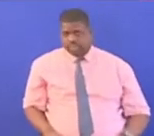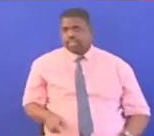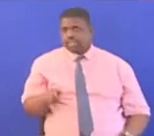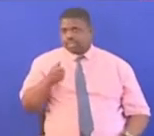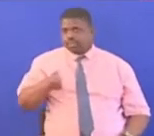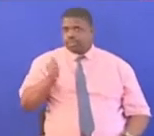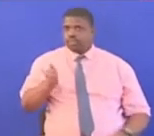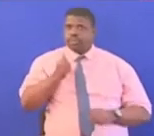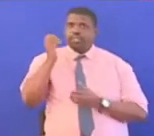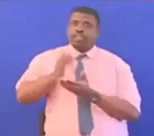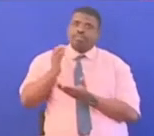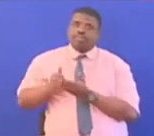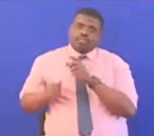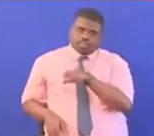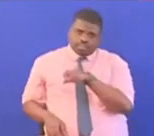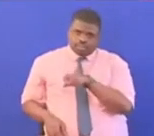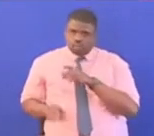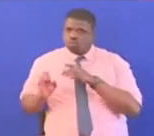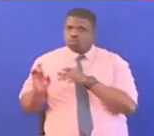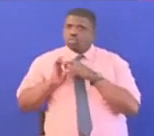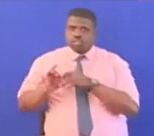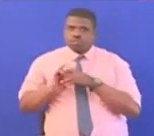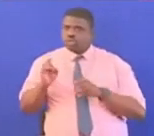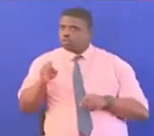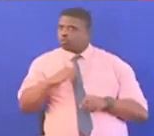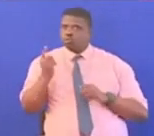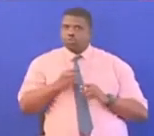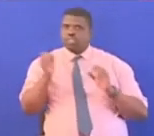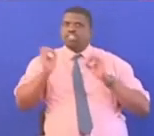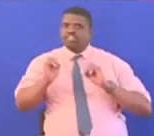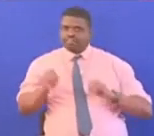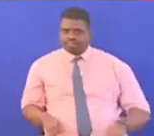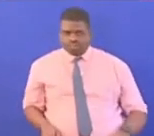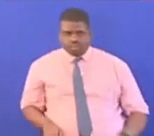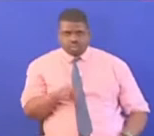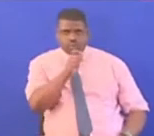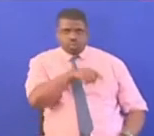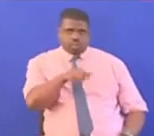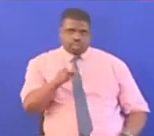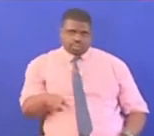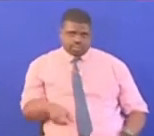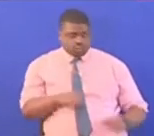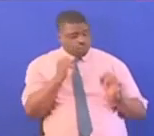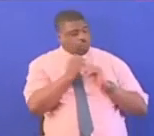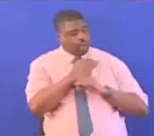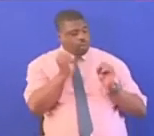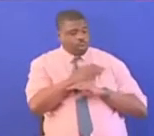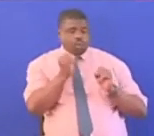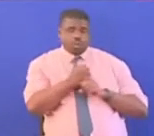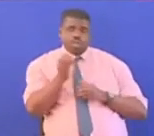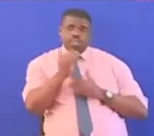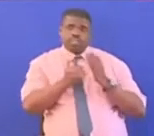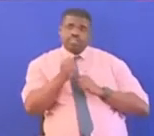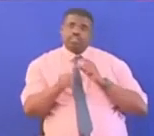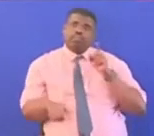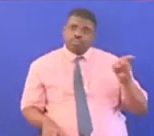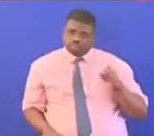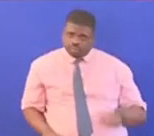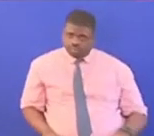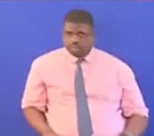umethibitisha kwamba kwa kweli ushirikishwaji haukutosha, na ndio maana wananchi walikuwa wanalalamika sana katika maeneo hayo